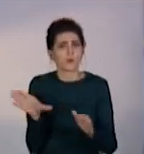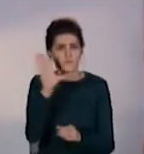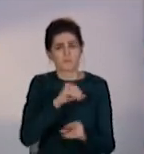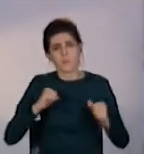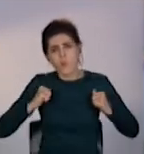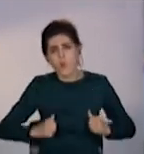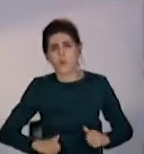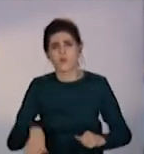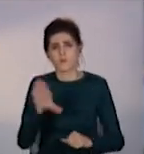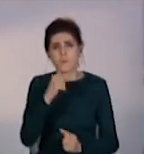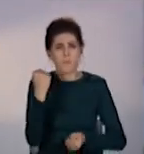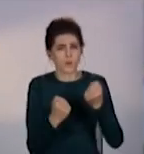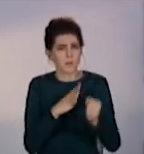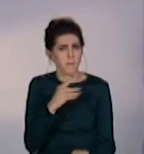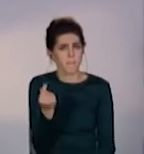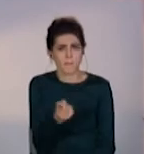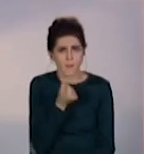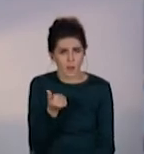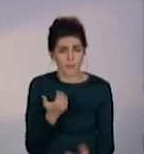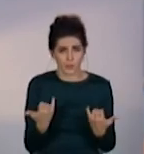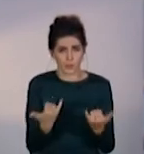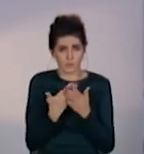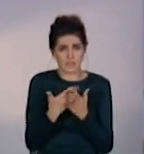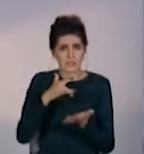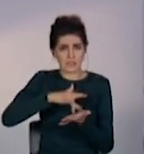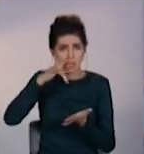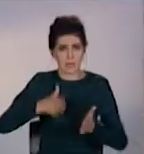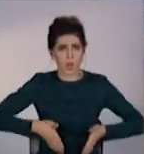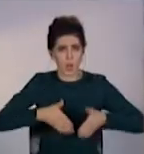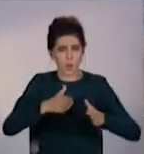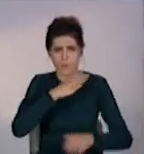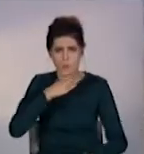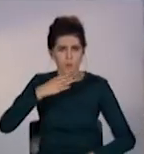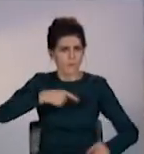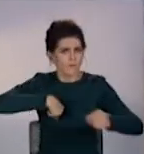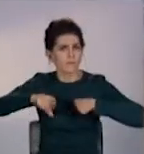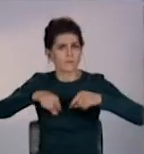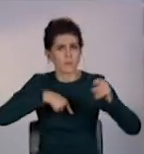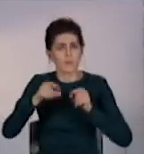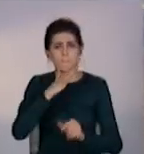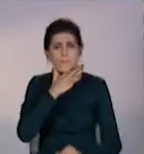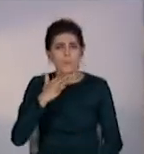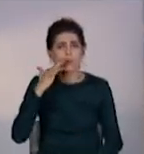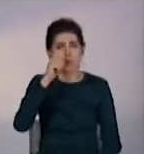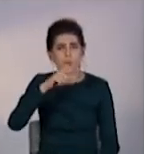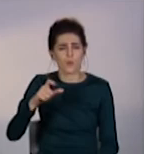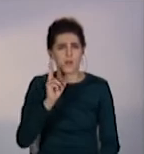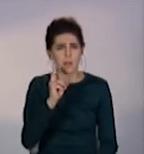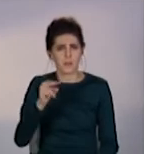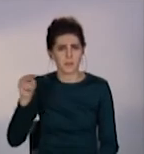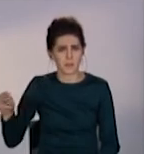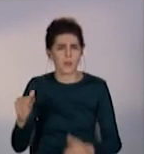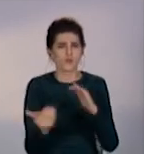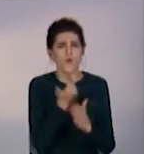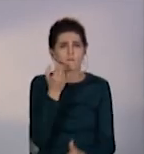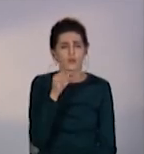машин було дуже-дуже мало. Зараз центральна дорога, вона вся постійно в движенні. Сотні людей щодня перетинають КПВВ